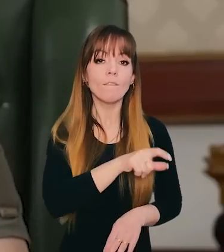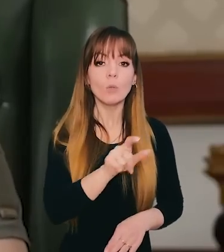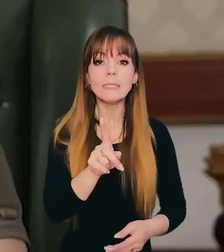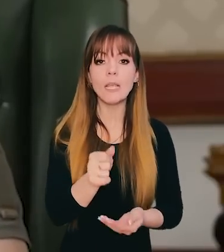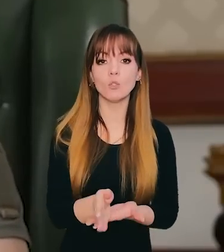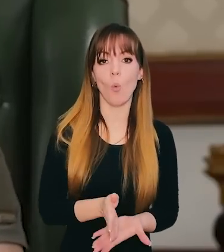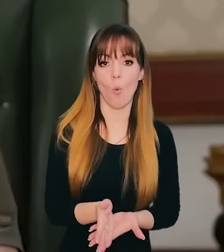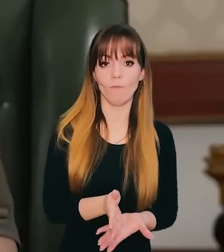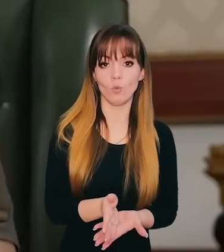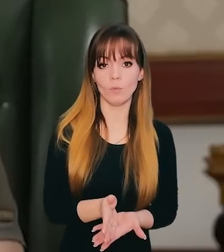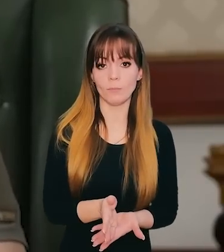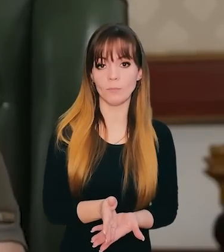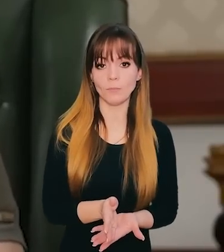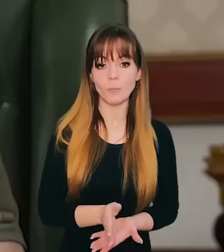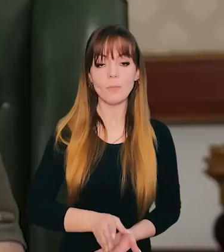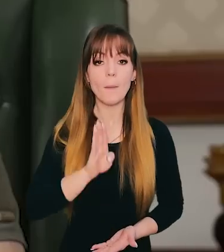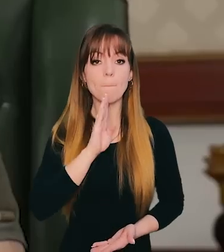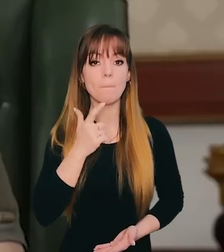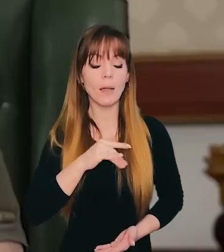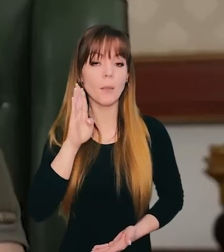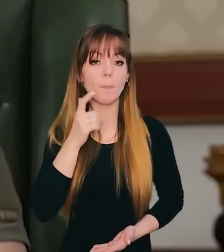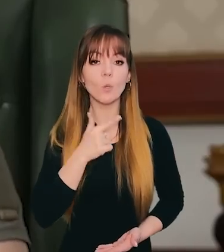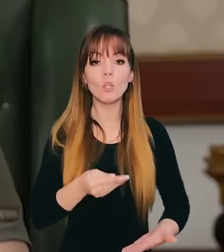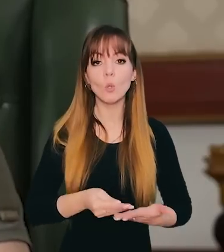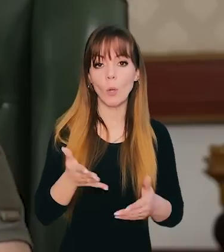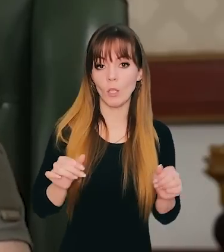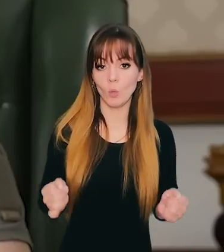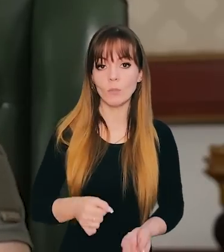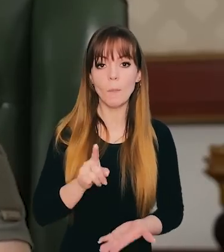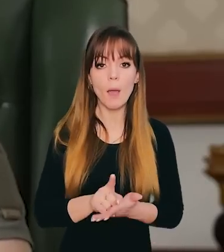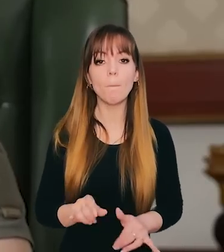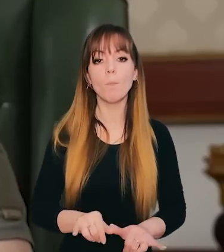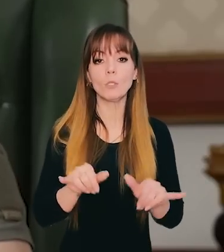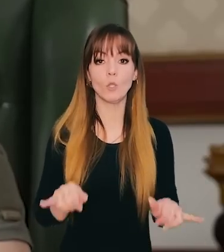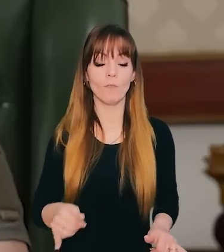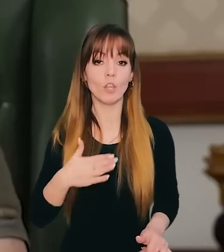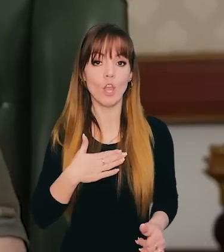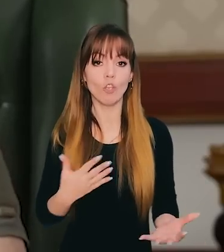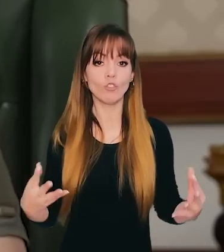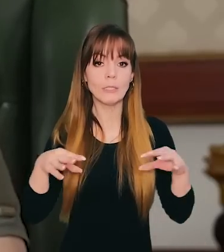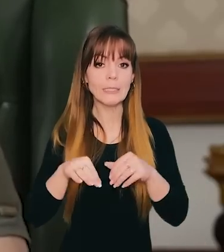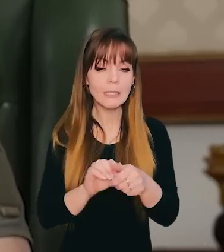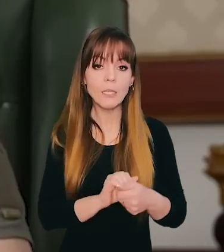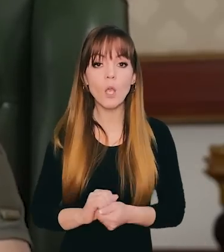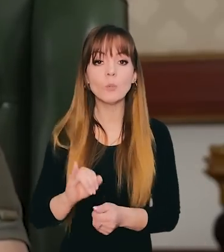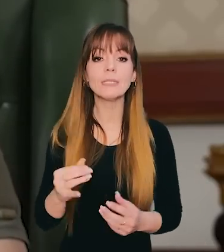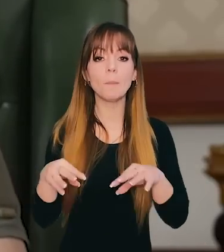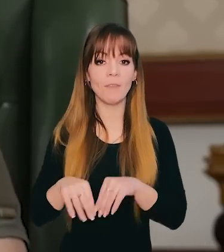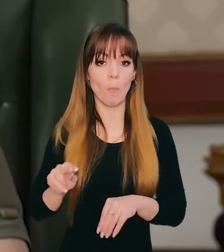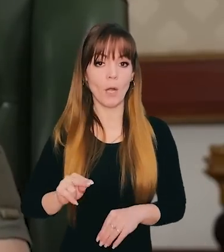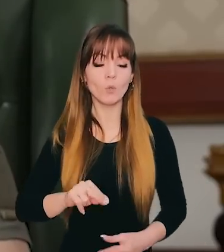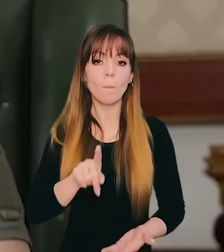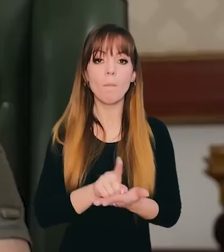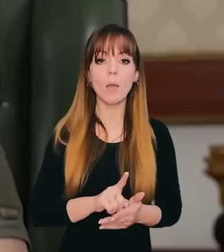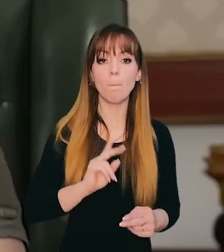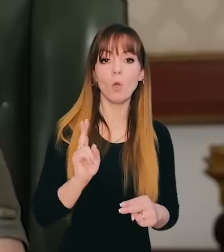як вони це заслуговують пані та панове дорогі друзі маємо посилювати наші союзи і